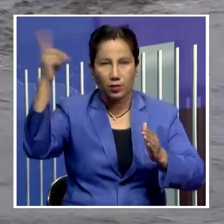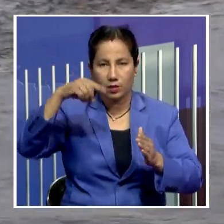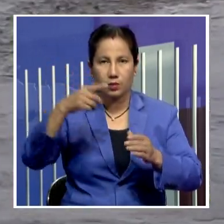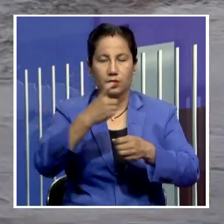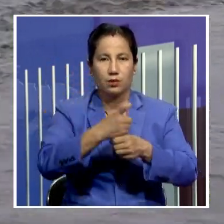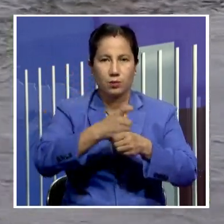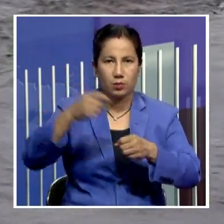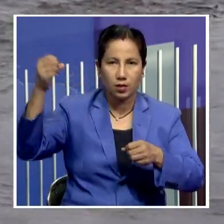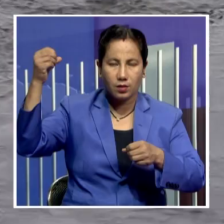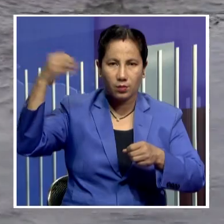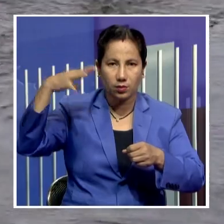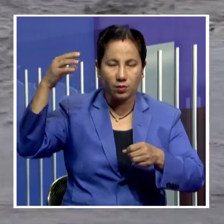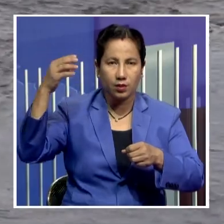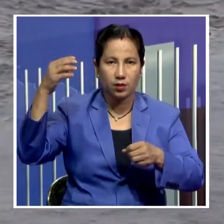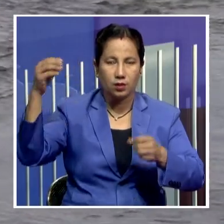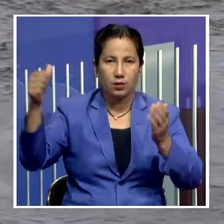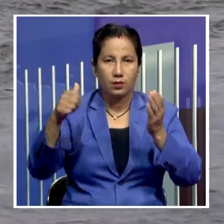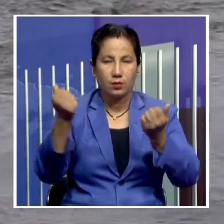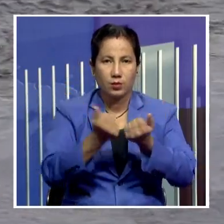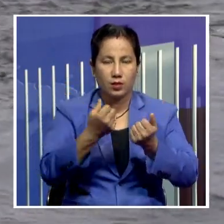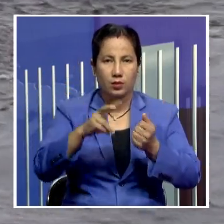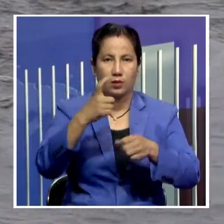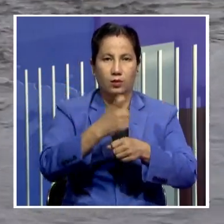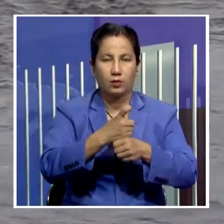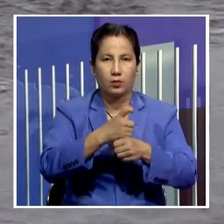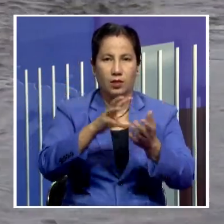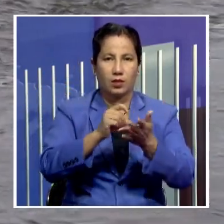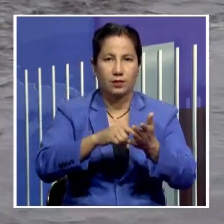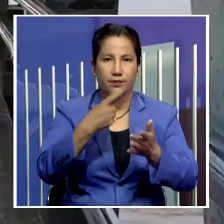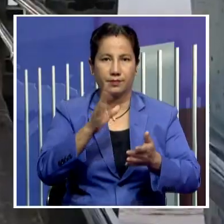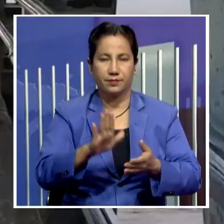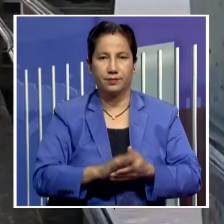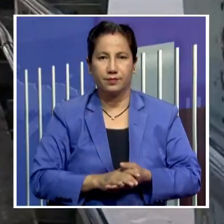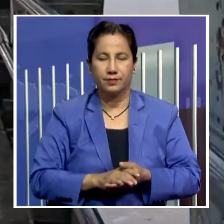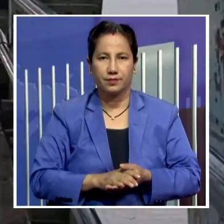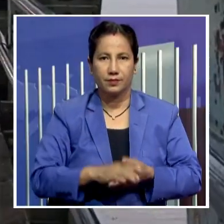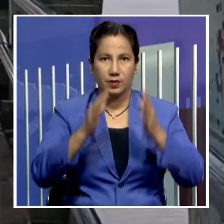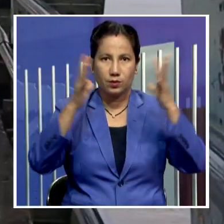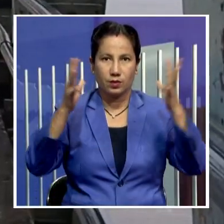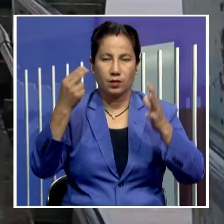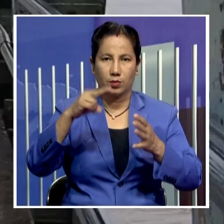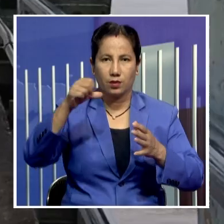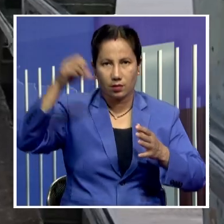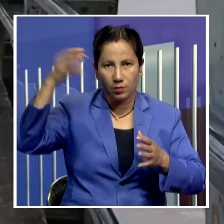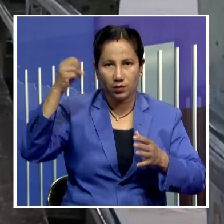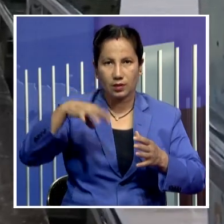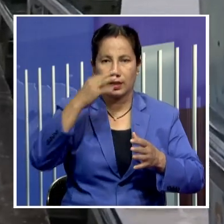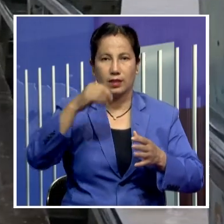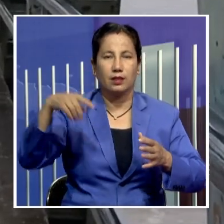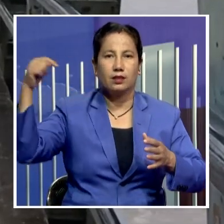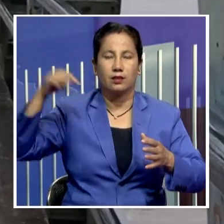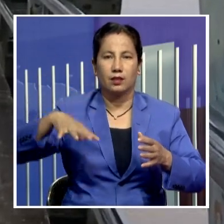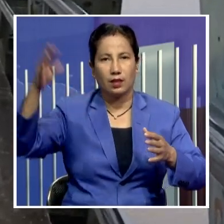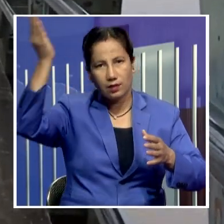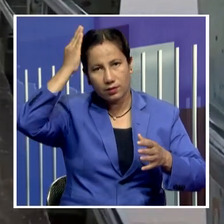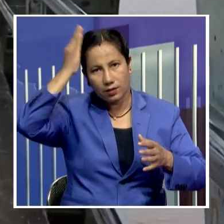गुल्मीमा विद्युत सेवा अवरुद्ध भएको नेपाल विद्युत प्राधिकरण गुल्मी वितरण केन्द्रले जनाएको छ। दिउँसोदेखि भइरहेको वर्षाका कारण कैलालीको